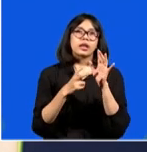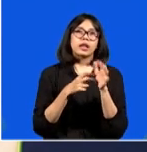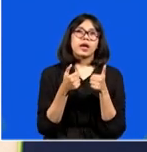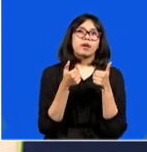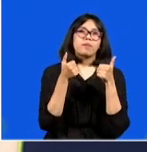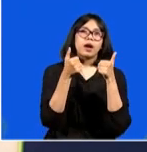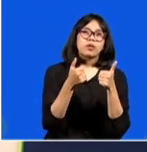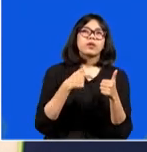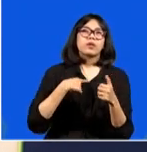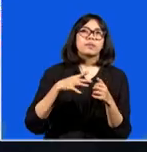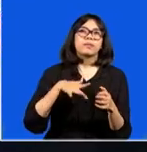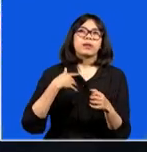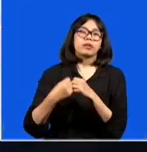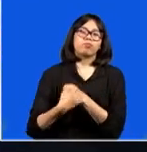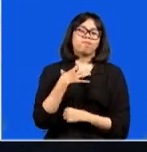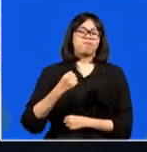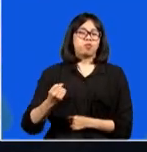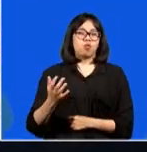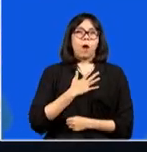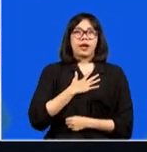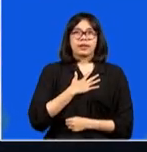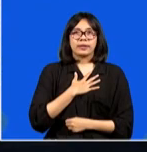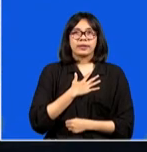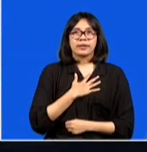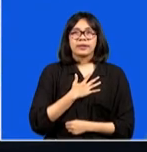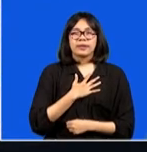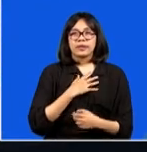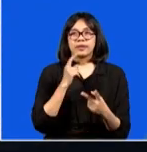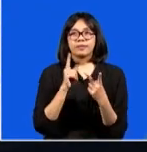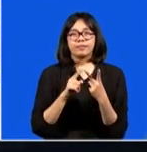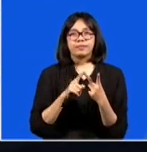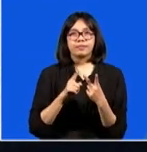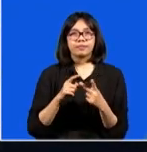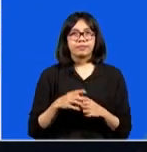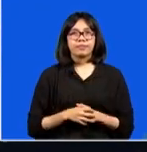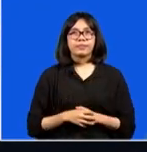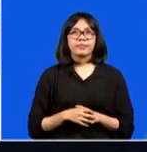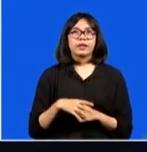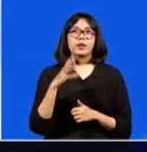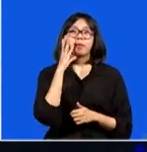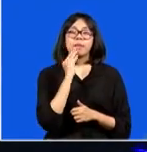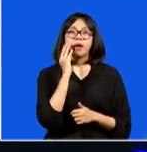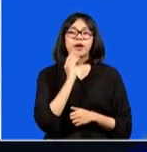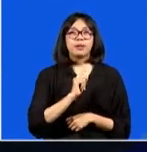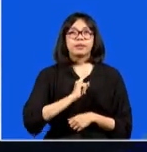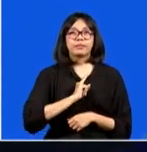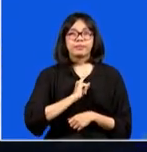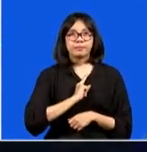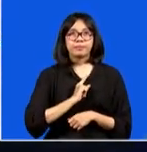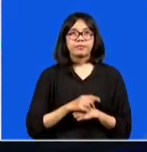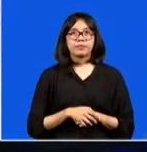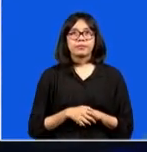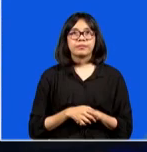rasanya kepuasannya beda sekali yang kedua ini dari pengalaman personal saya juga